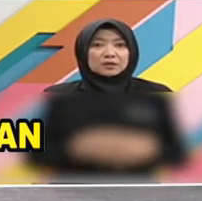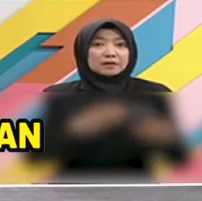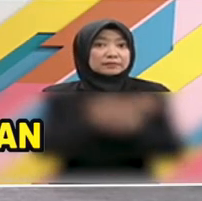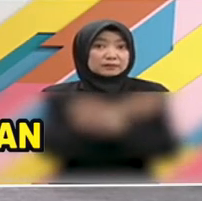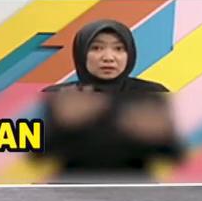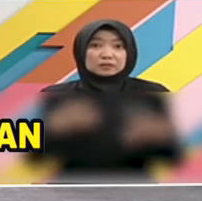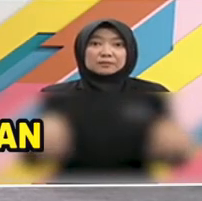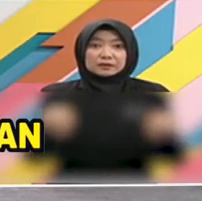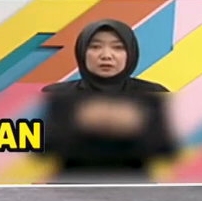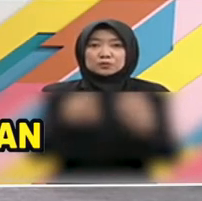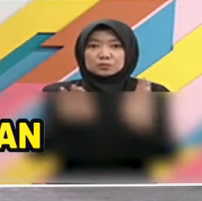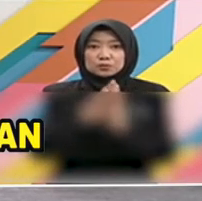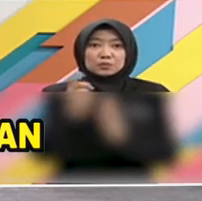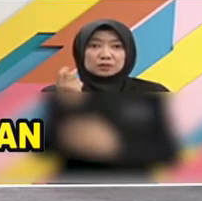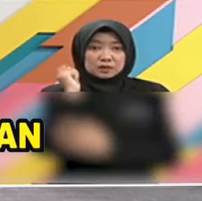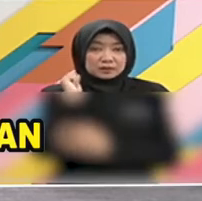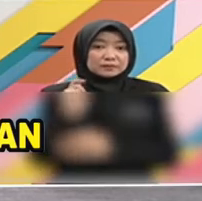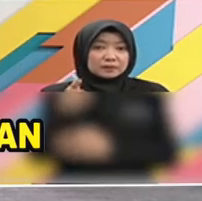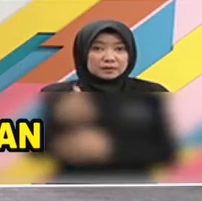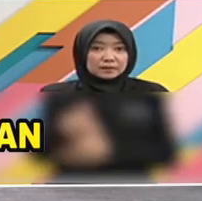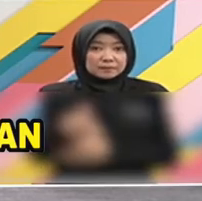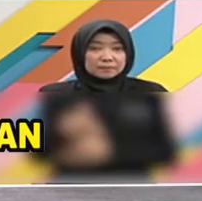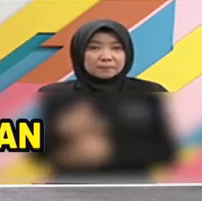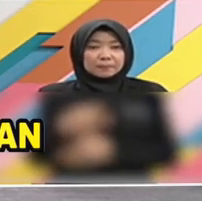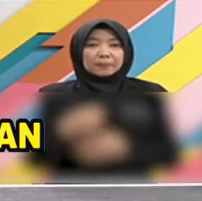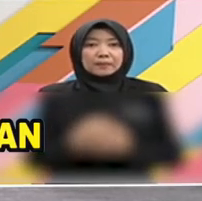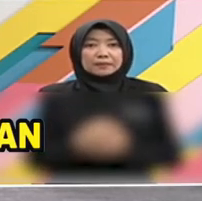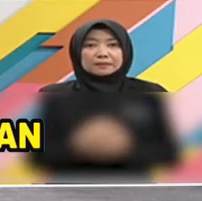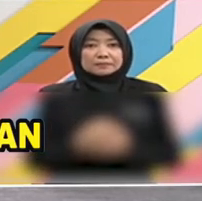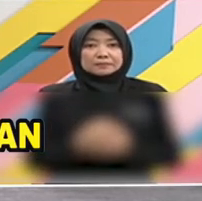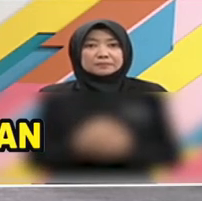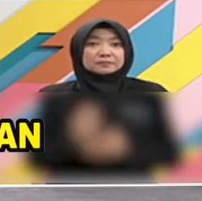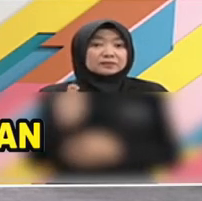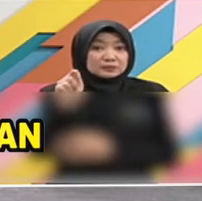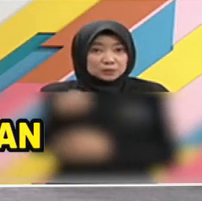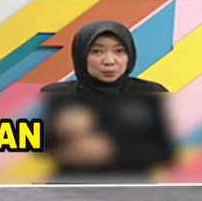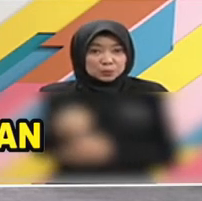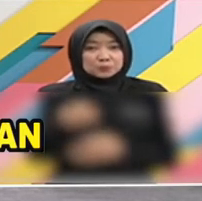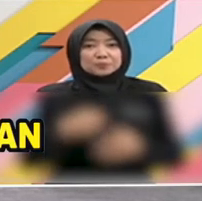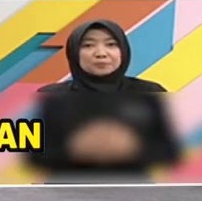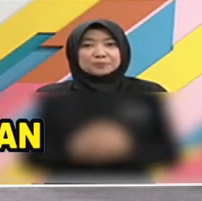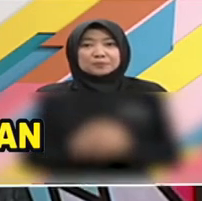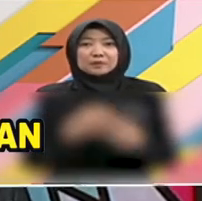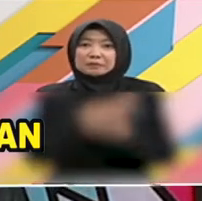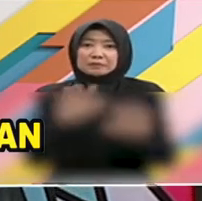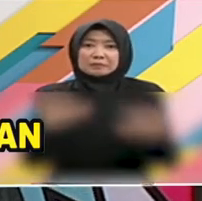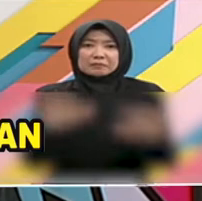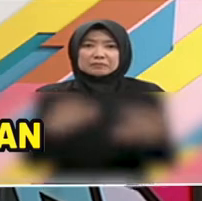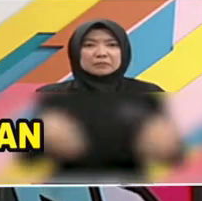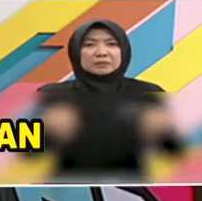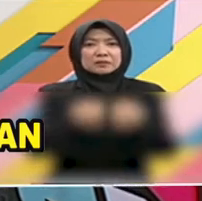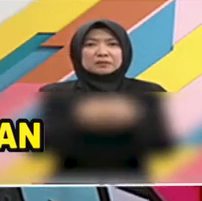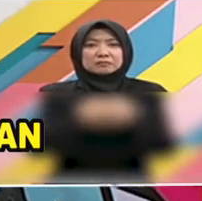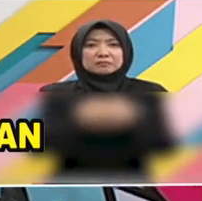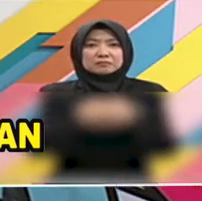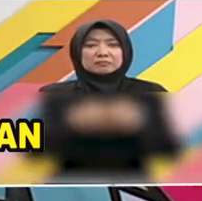contohnya tadi kalau gambar kita dah dicerik, di hadapan kita ada satu teko ni cikgu. Dia tidak simetri sebab sebelah dia ada macam melengkung